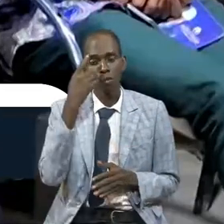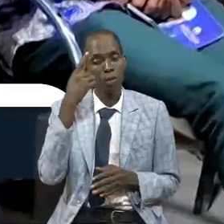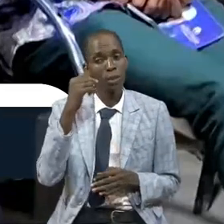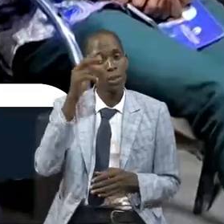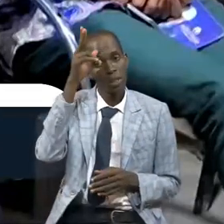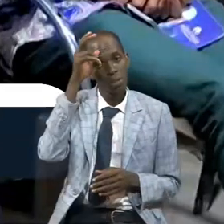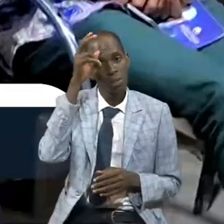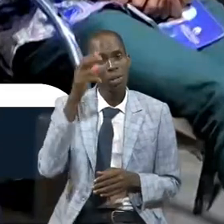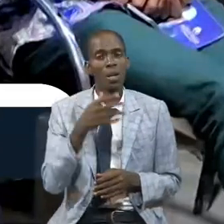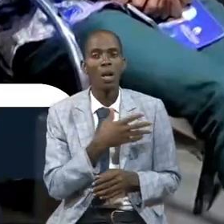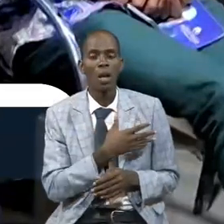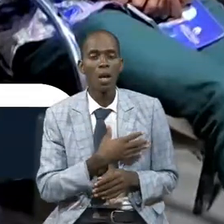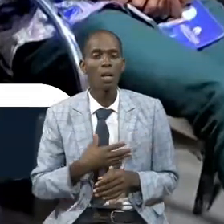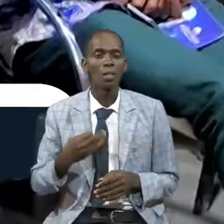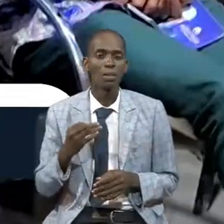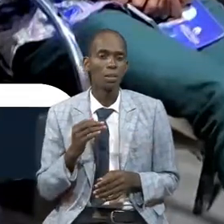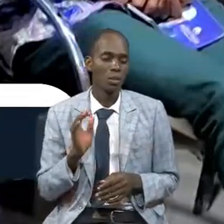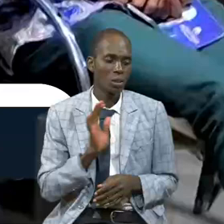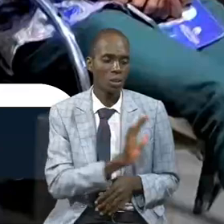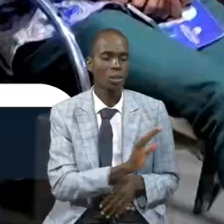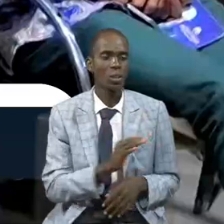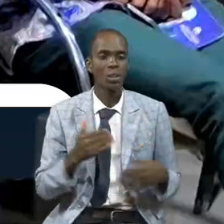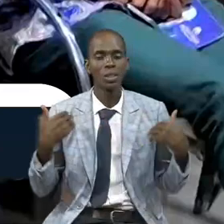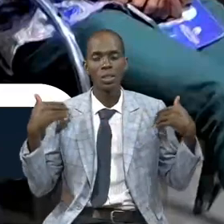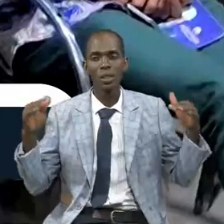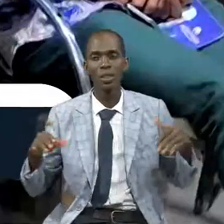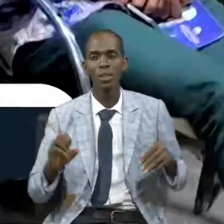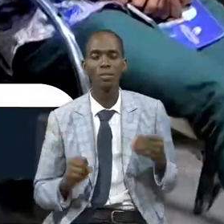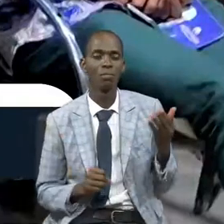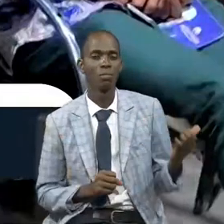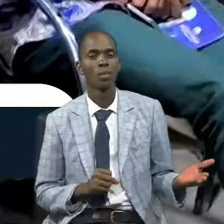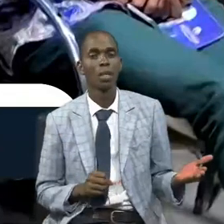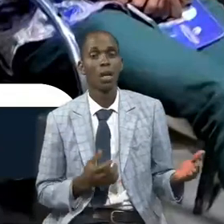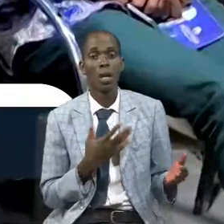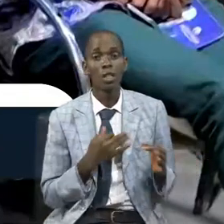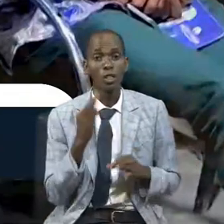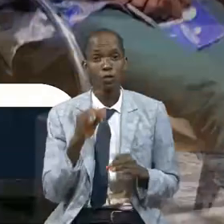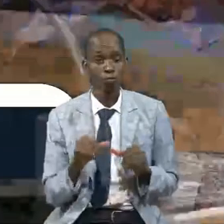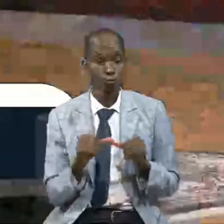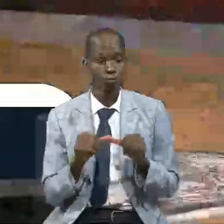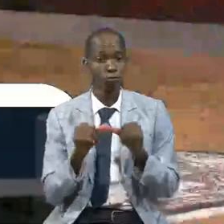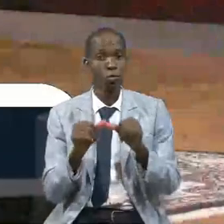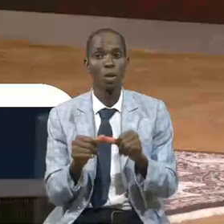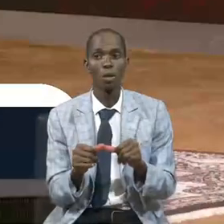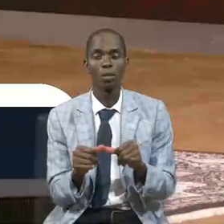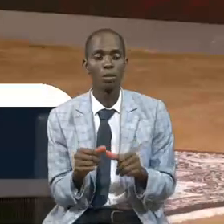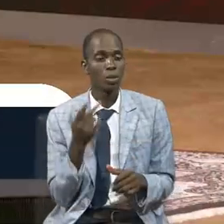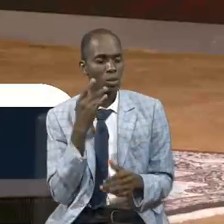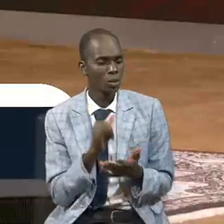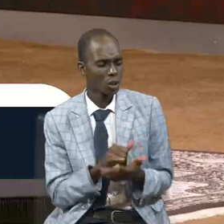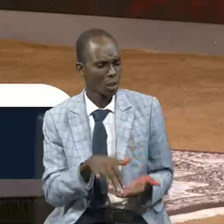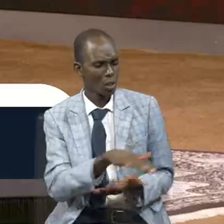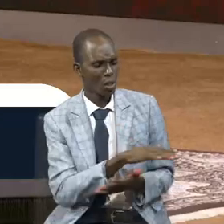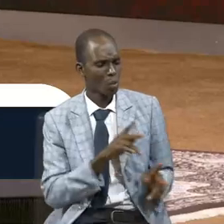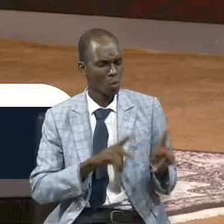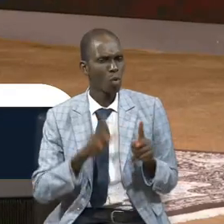le diable et pour ses anges. Si vous lisez plus, ces gens